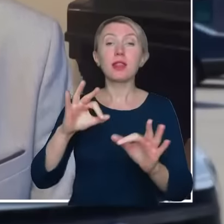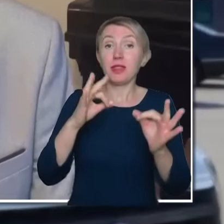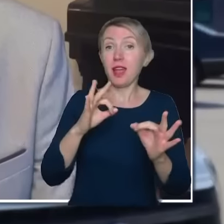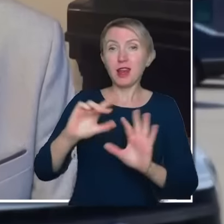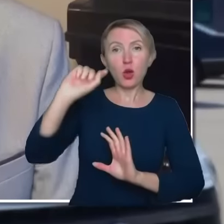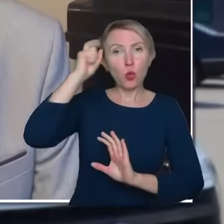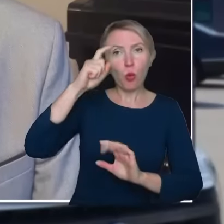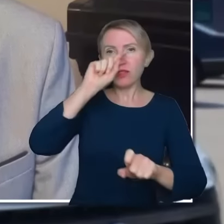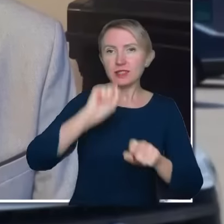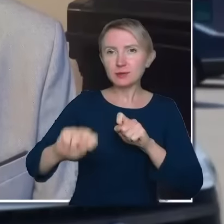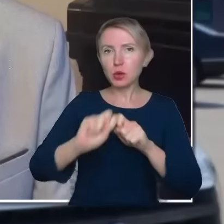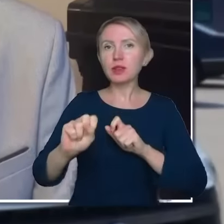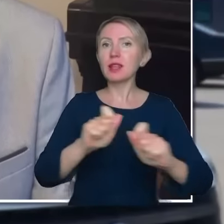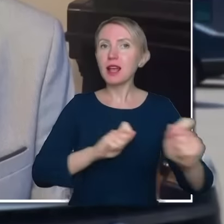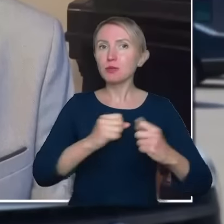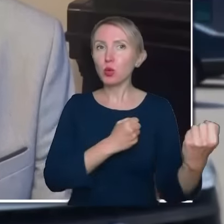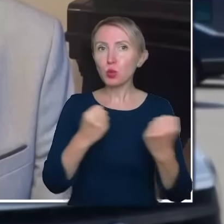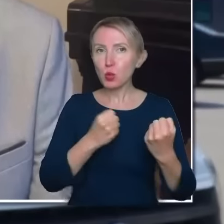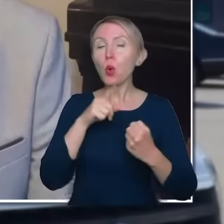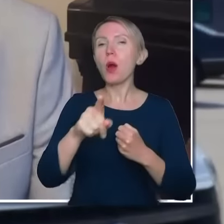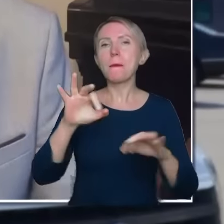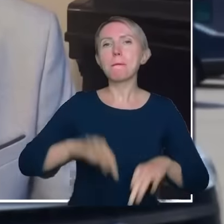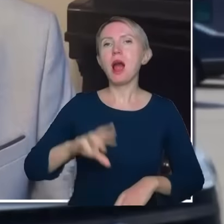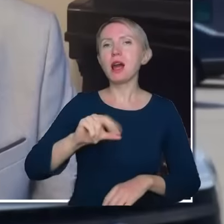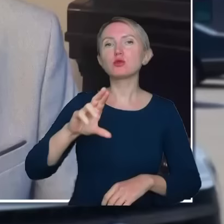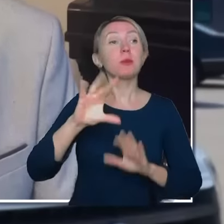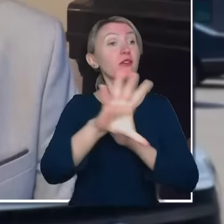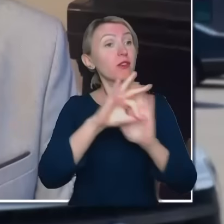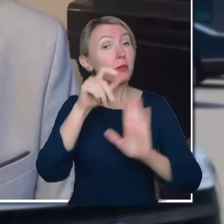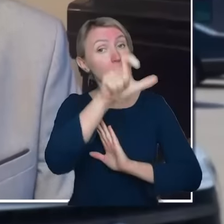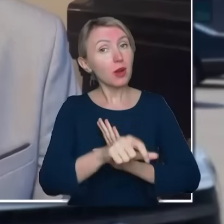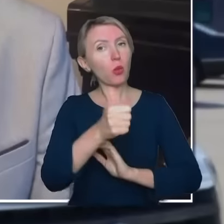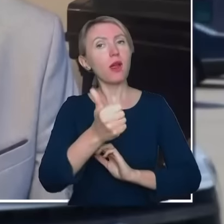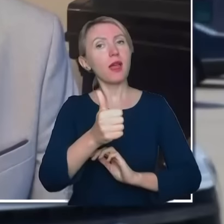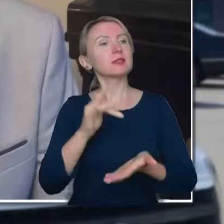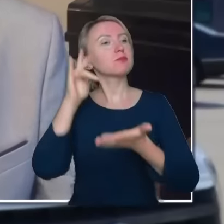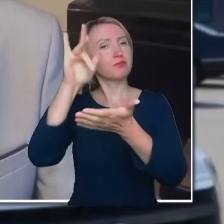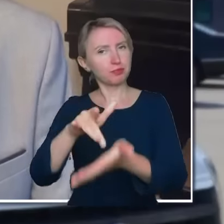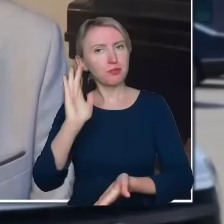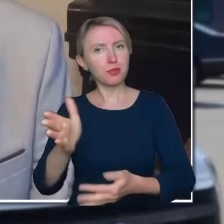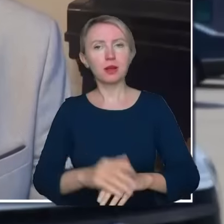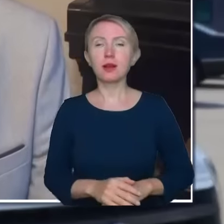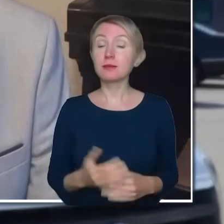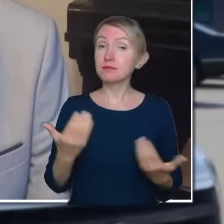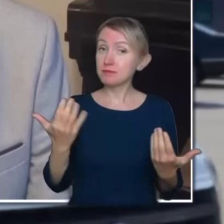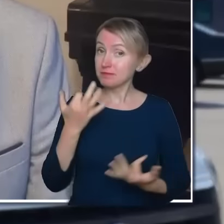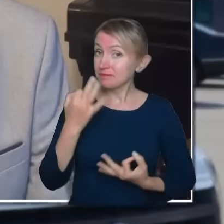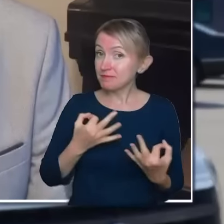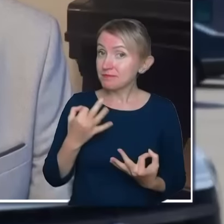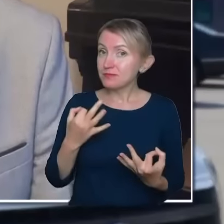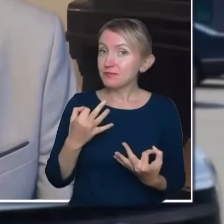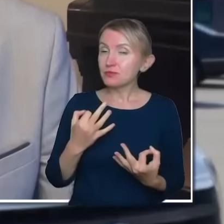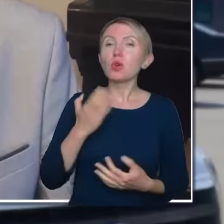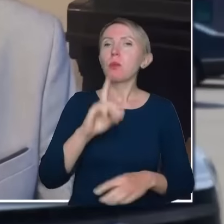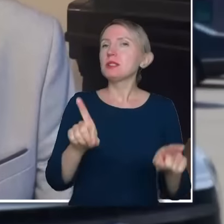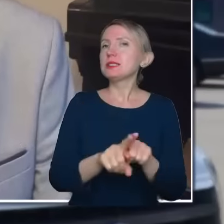głównego inspektora transportu drogowego, pana Artura Czapiewskiego, jako jeden z ekspertów. Pytanie, czy będzie też